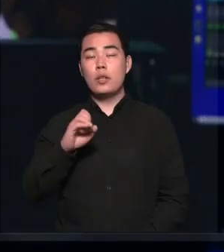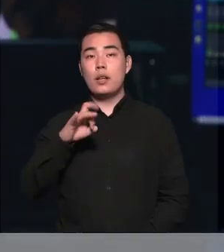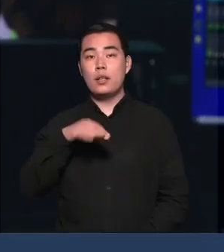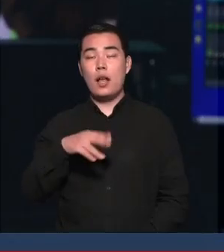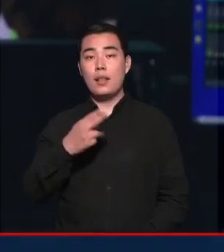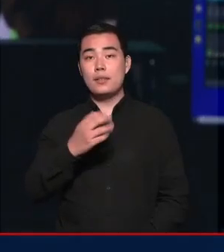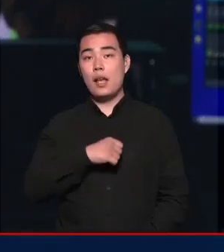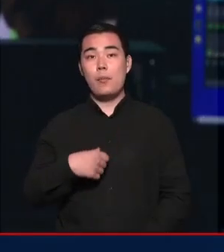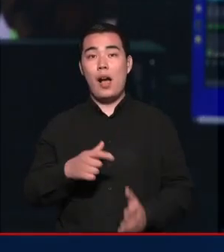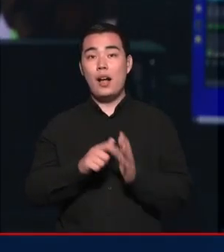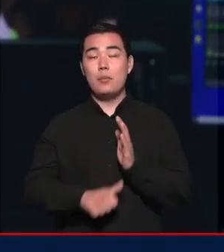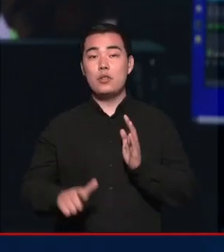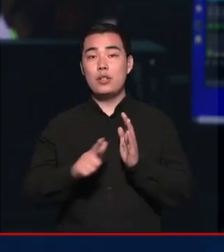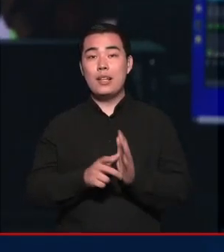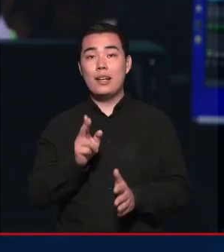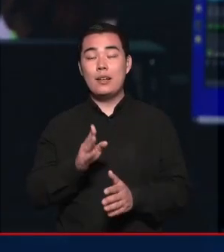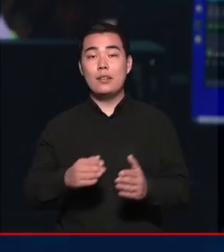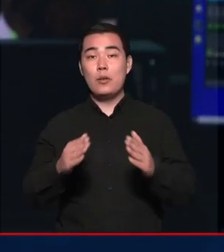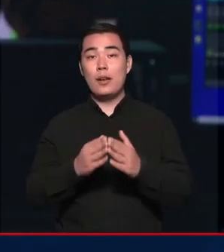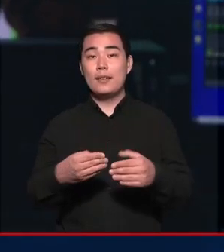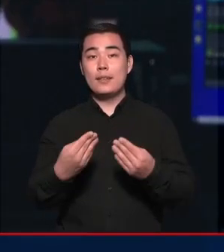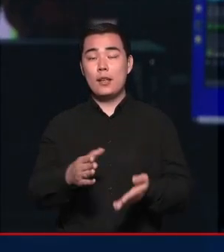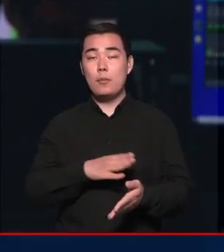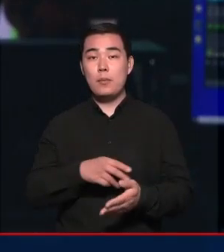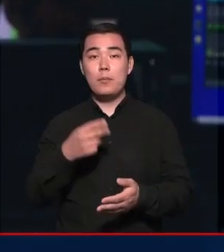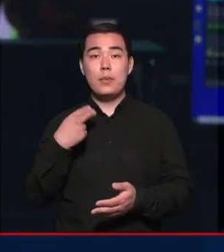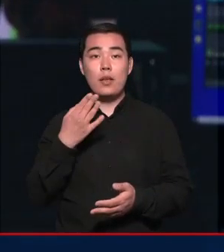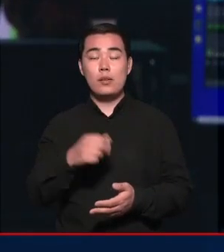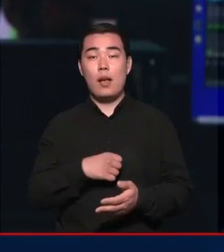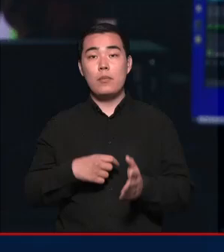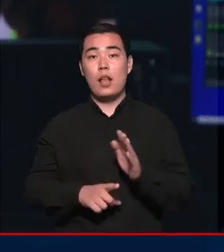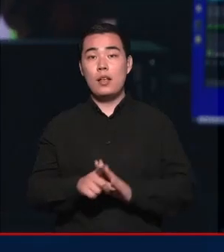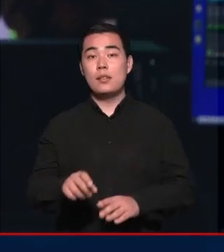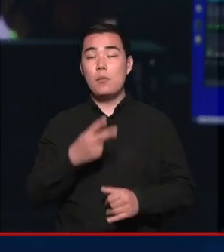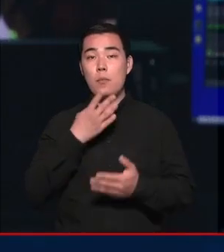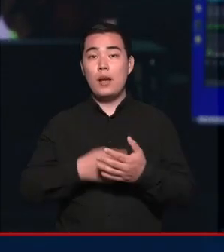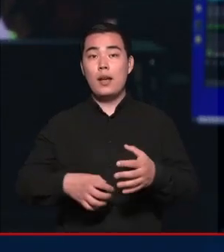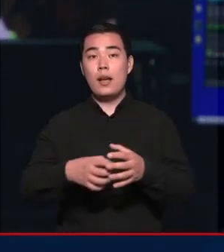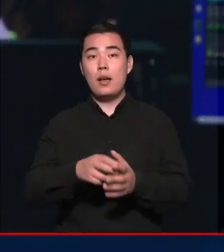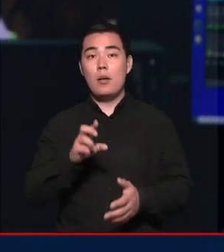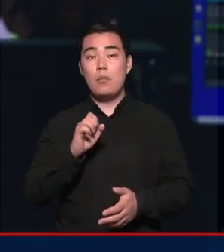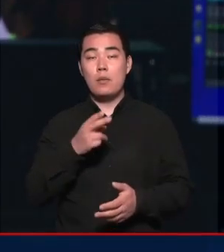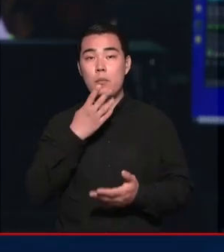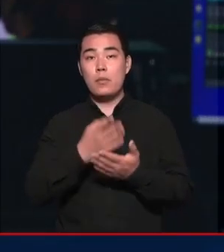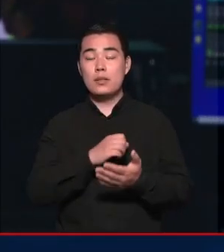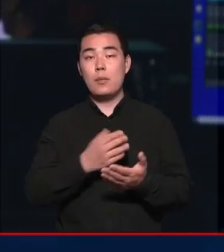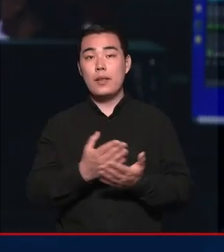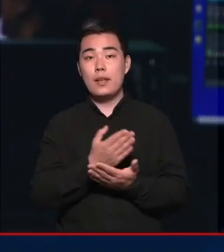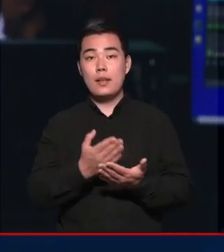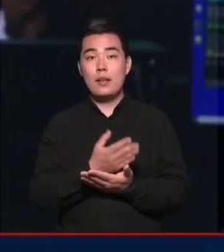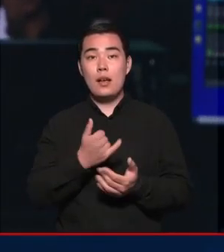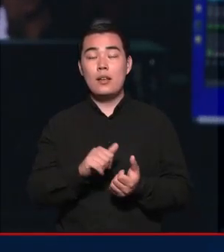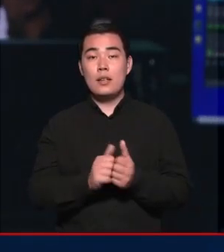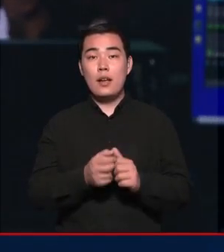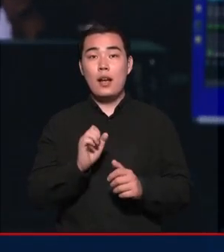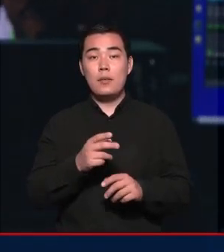Журналистерге Астанадан 67 пәтер берілді. Дара президенттік бастамалар қоры кәсіби мерекеде бұқаралық ақпарат құралдары өкілдеріне